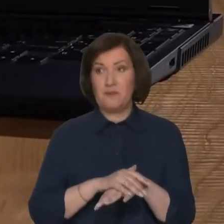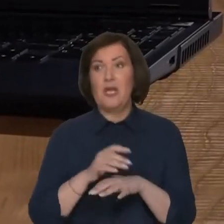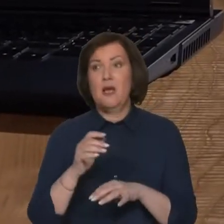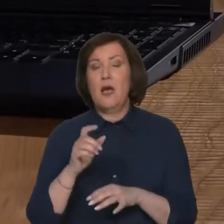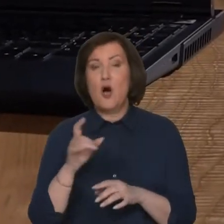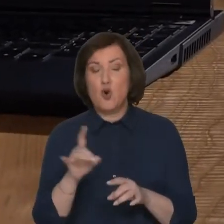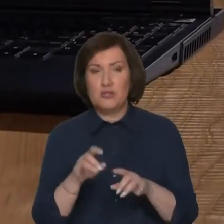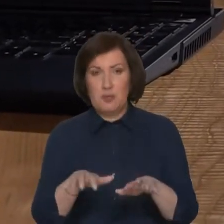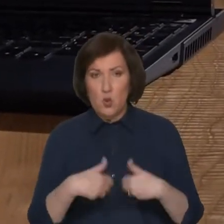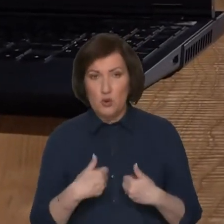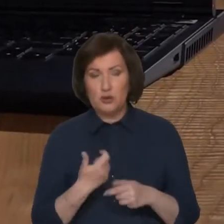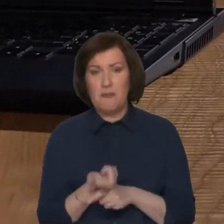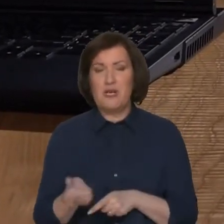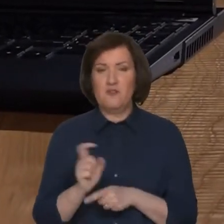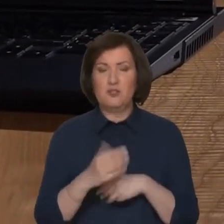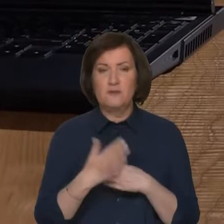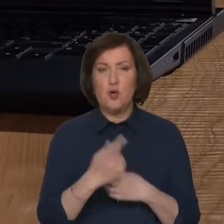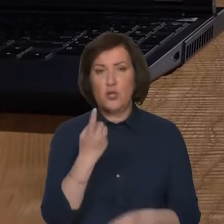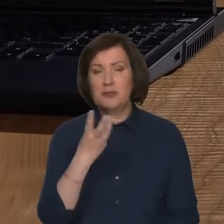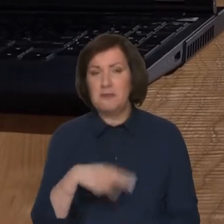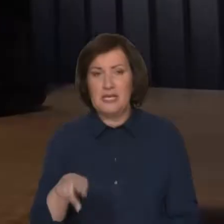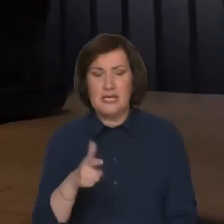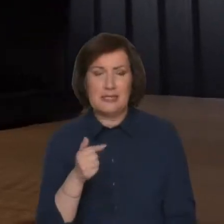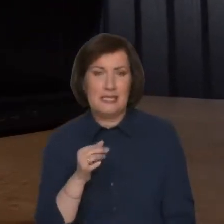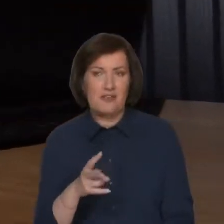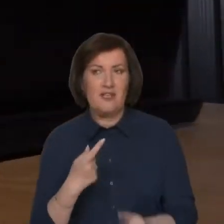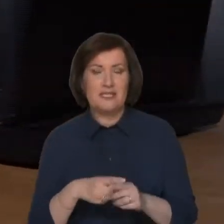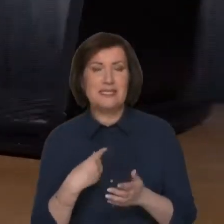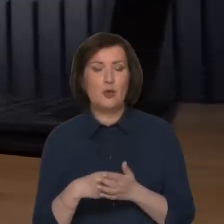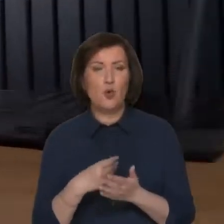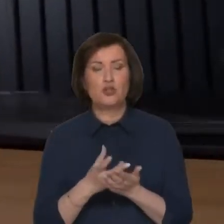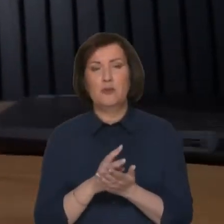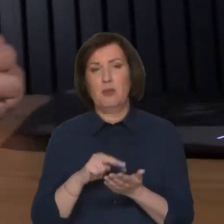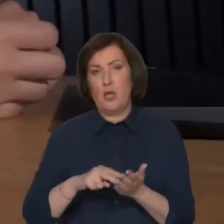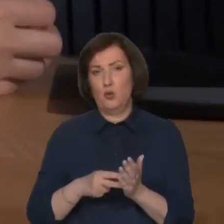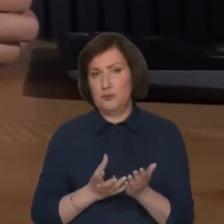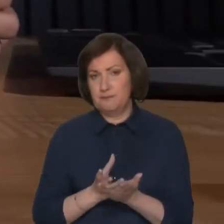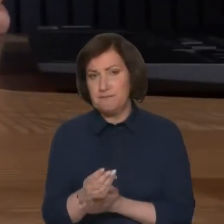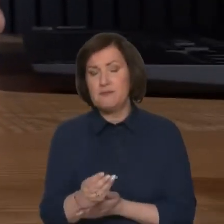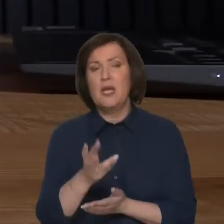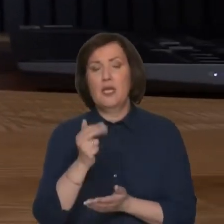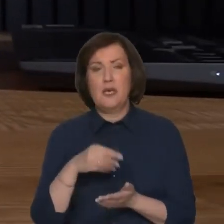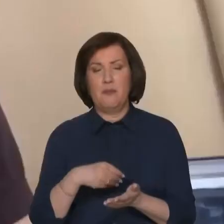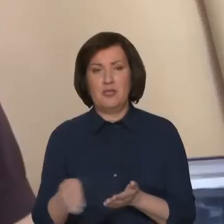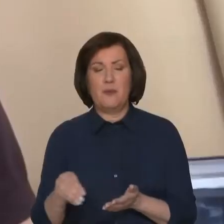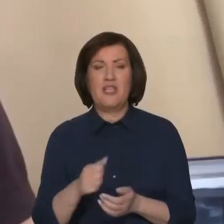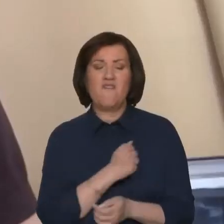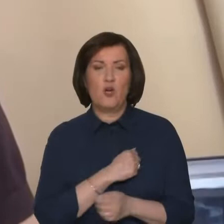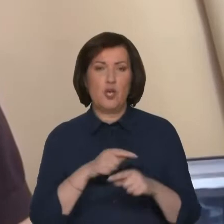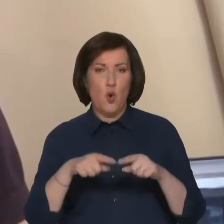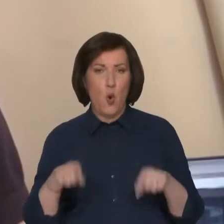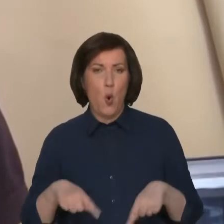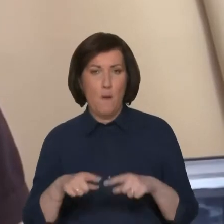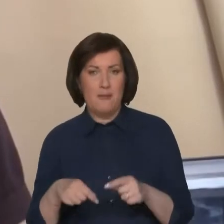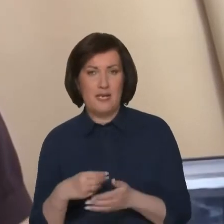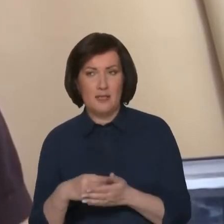розмір конфіскованих коштів перевищив вже 1 мільярд гривень. Ці кошти планують направити на придбання воєнних облігацій. Мова йде